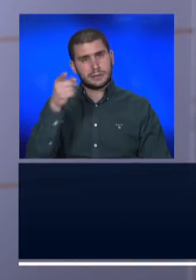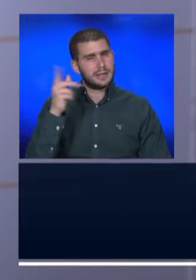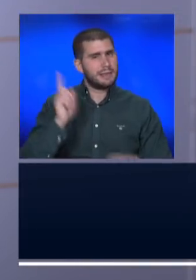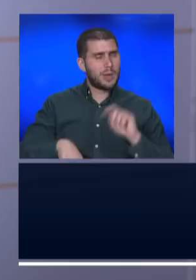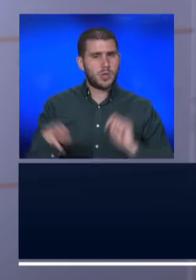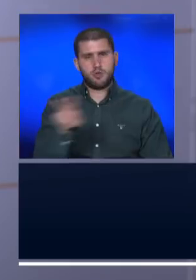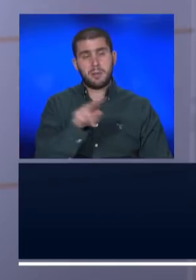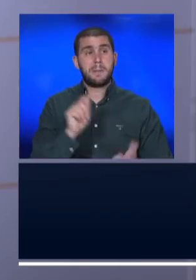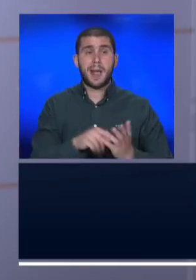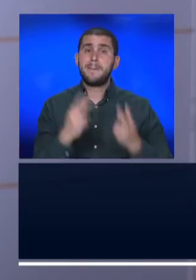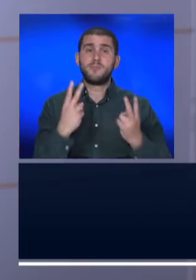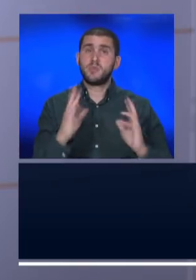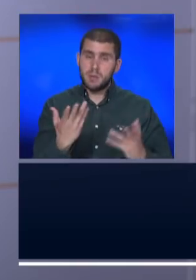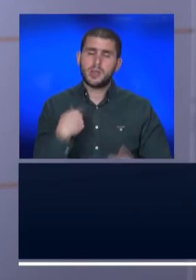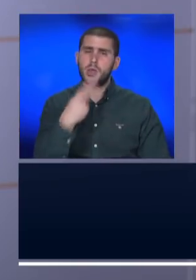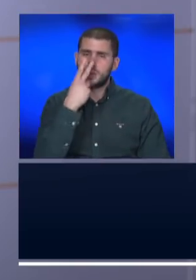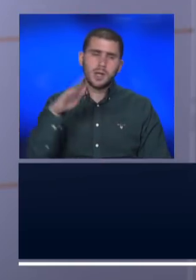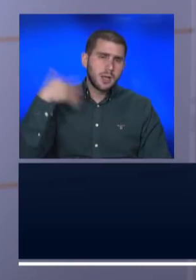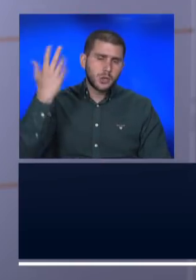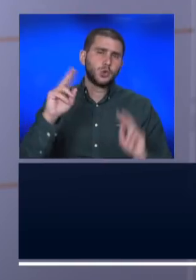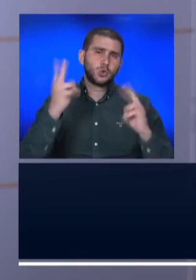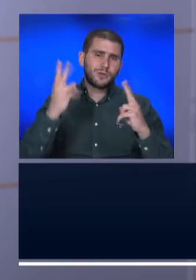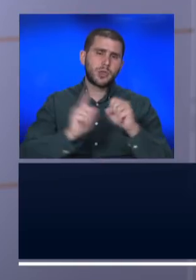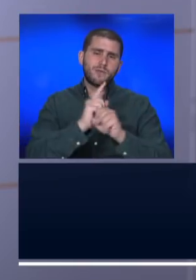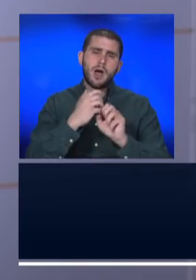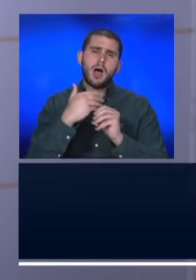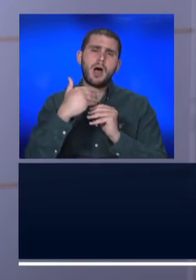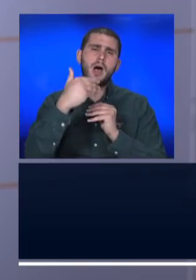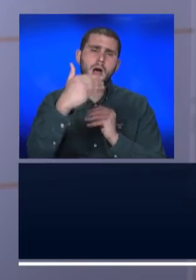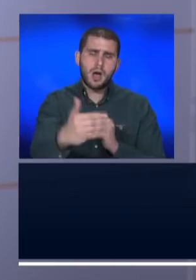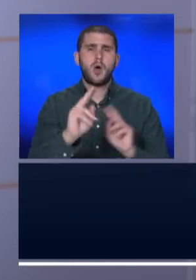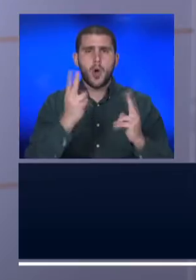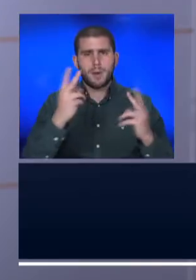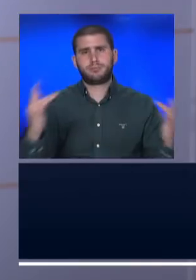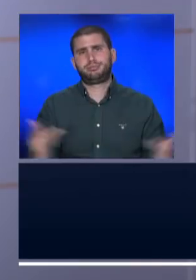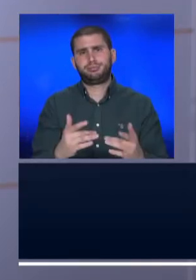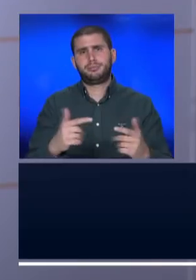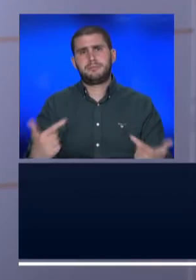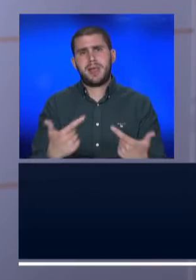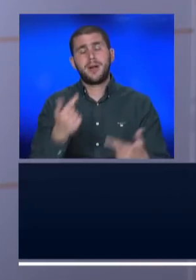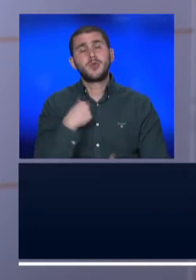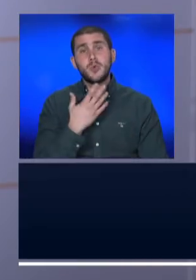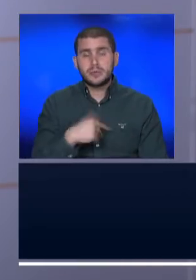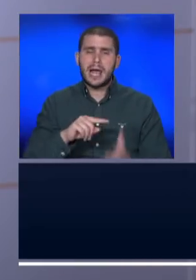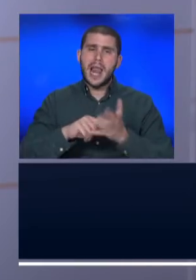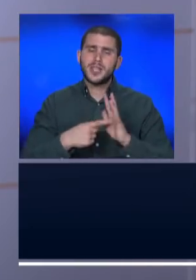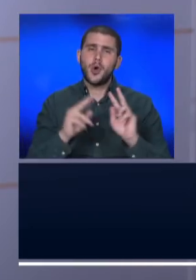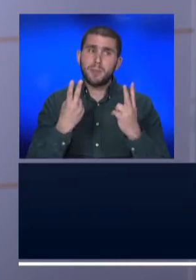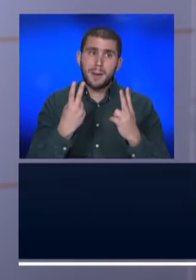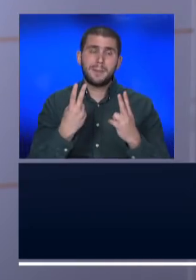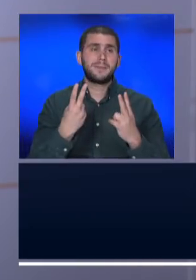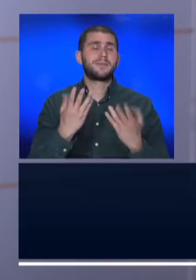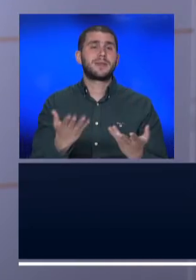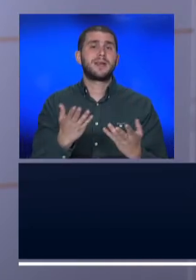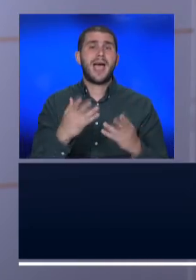היא שאנחנו נראה עוד תקופה מסוימת, פשוט עוד עימות כזה. אני שוב רוצה להדגיש, מסלול ההסדרה